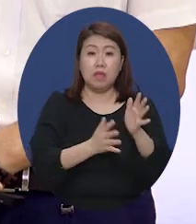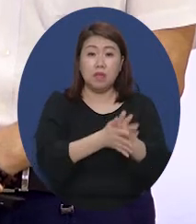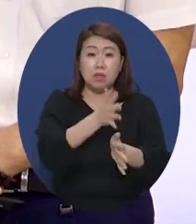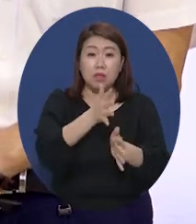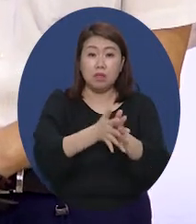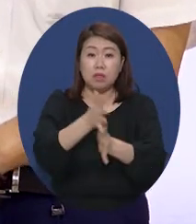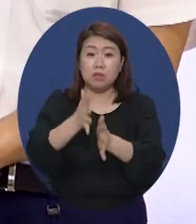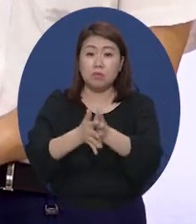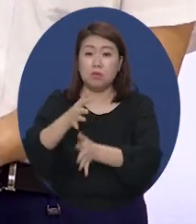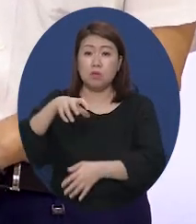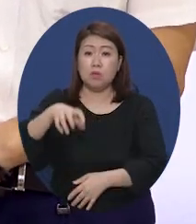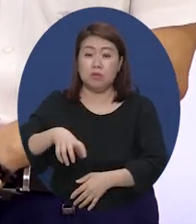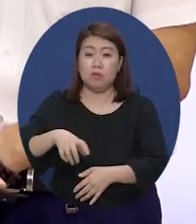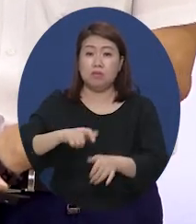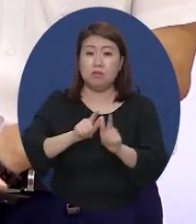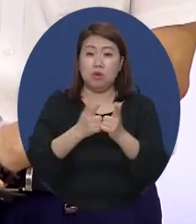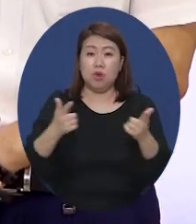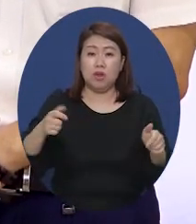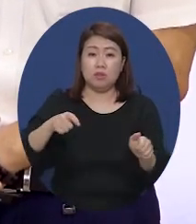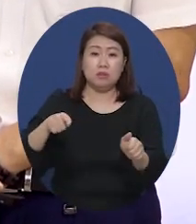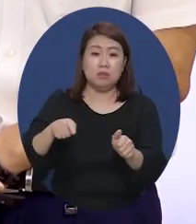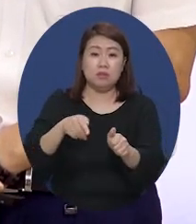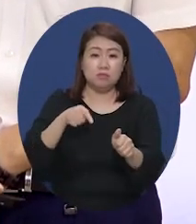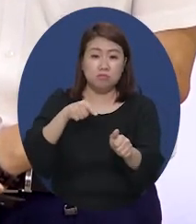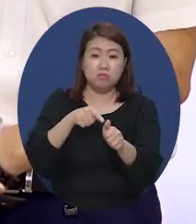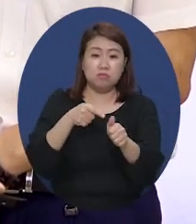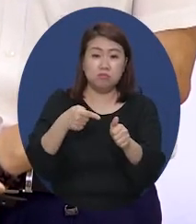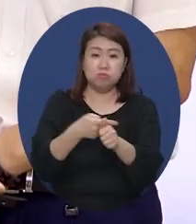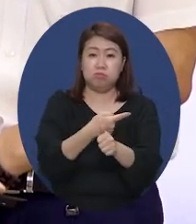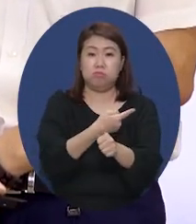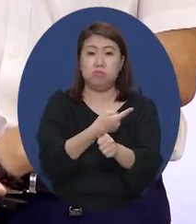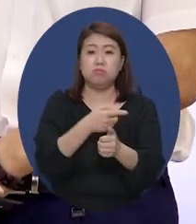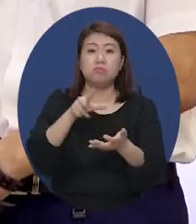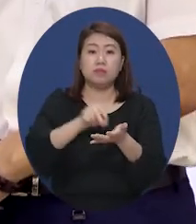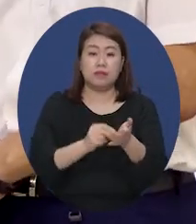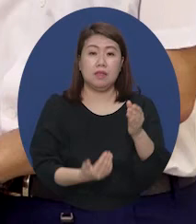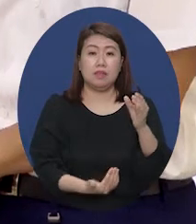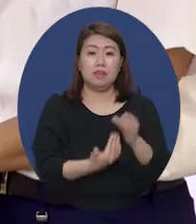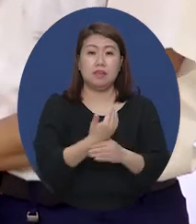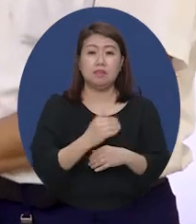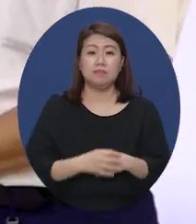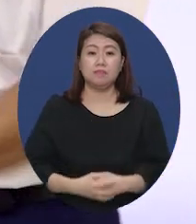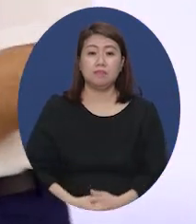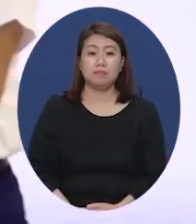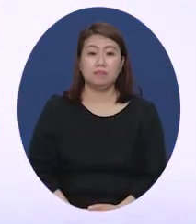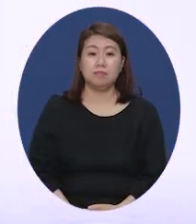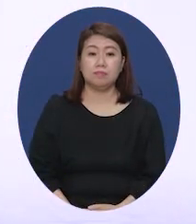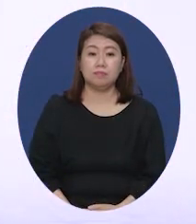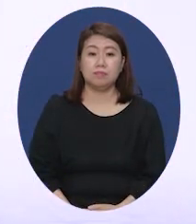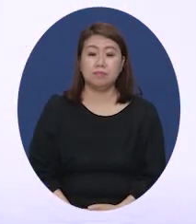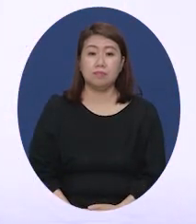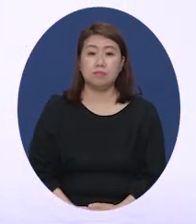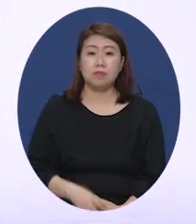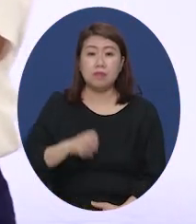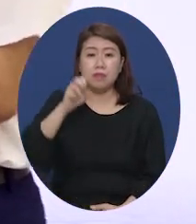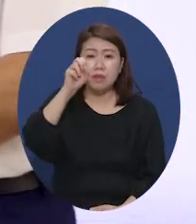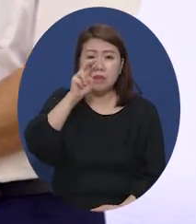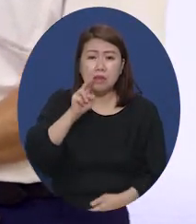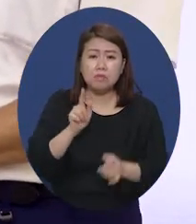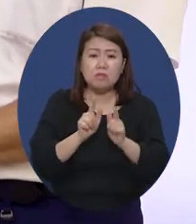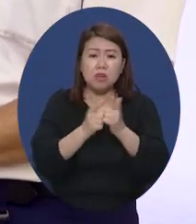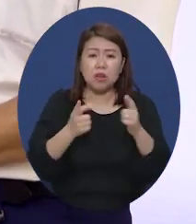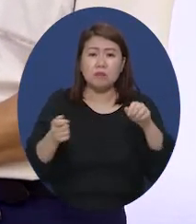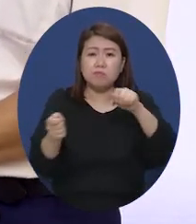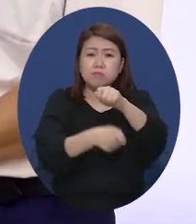있는 도시들에서 살인 범죄가 벌어진다는 뜻입니다. 그다음 벌목 문제 보세요. 무분별한